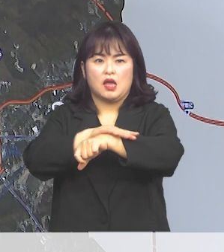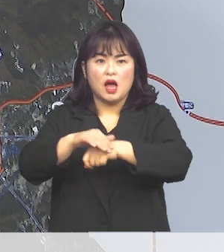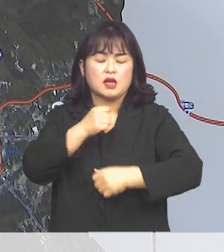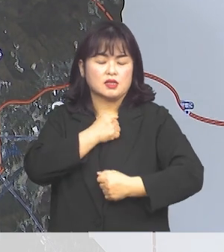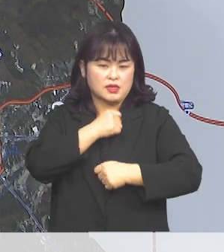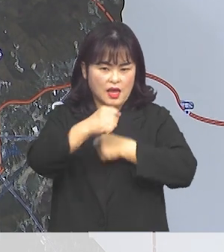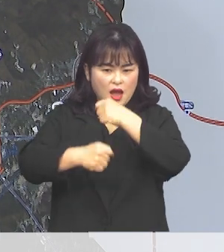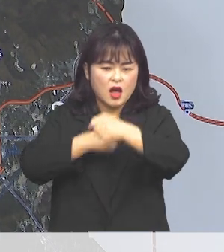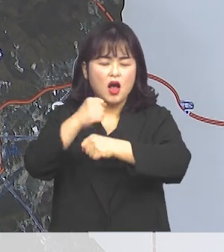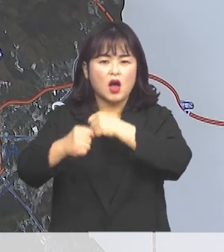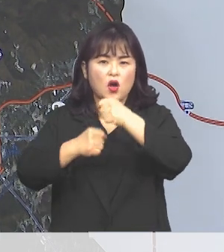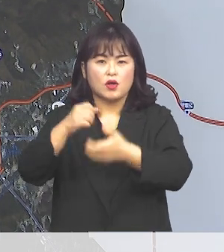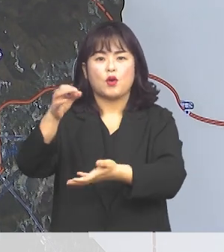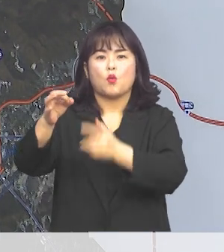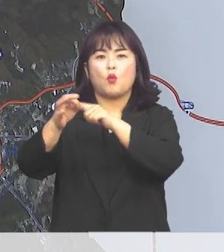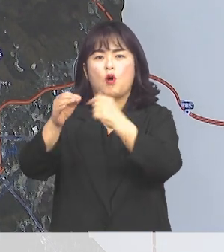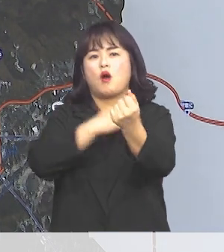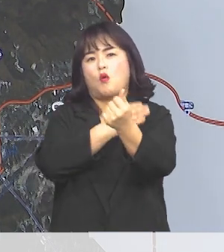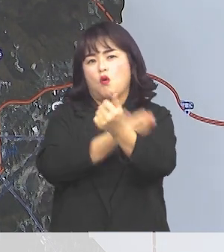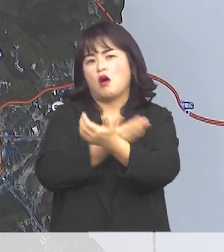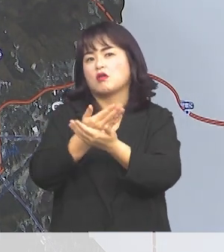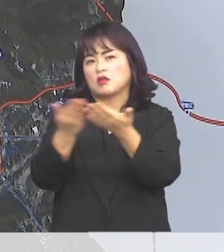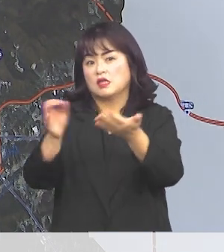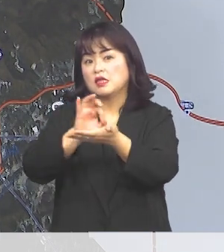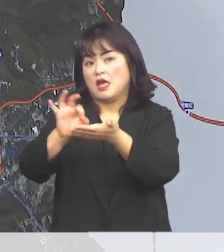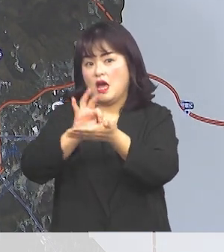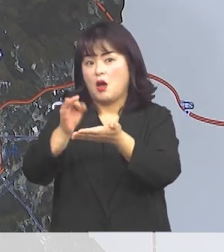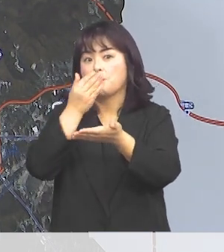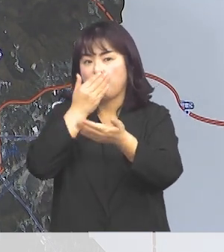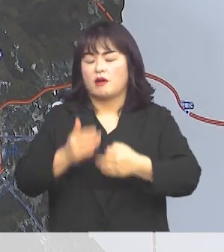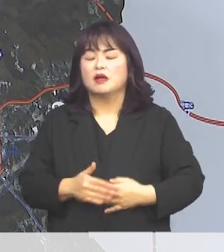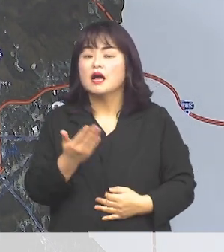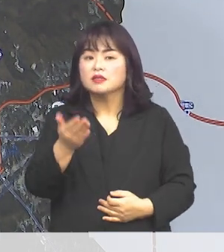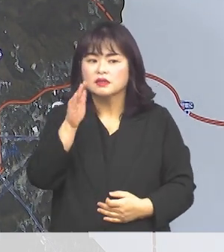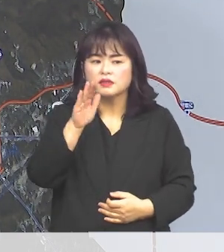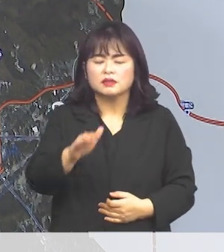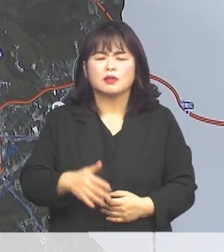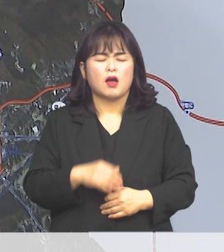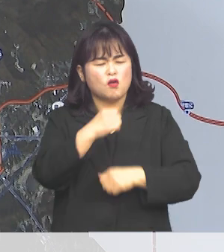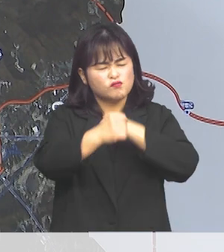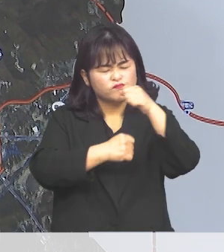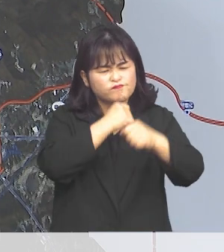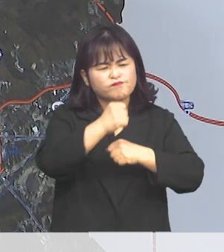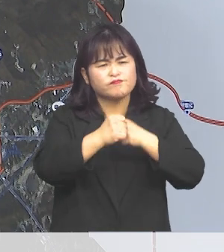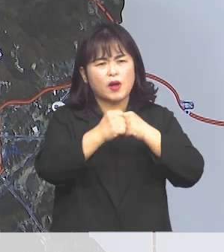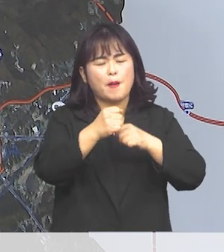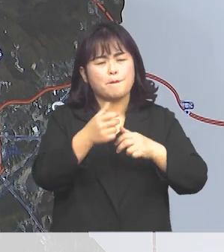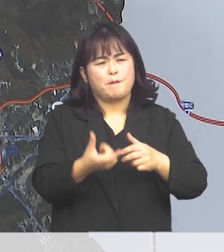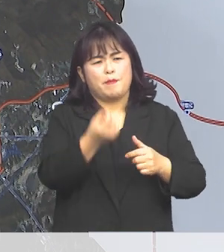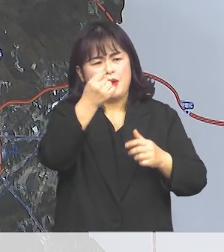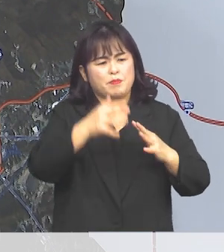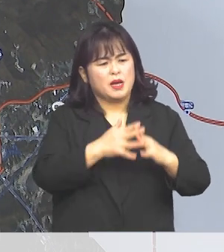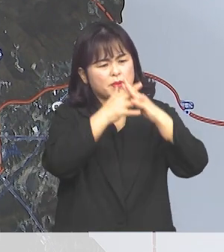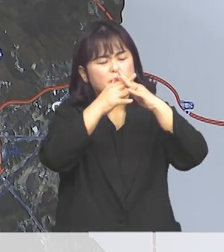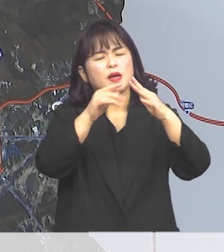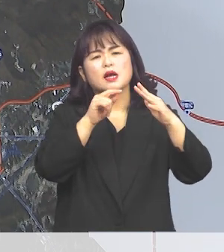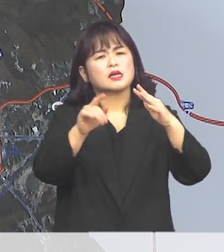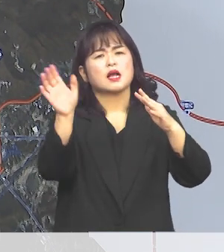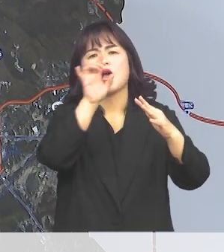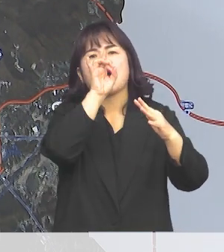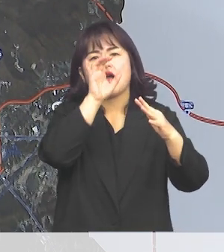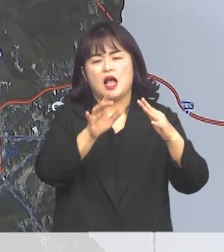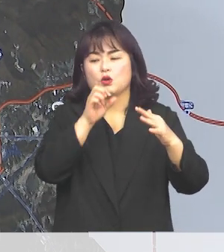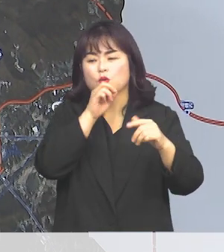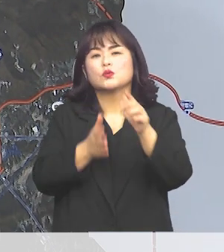자유롭게 재산권을 행사할 수 있게 됐습니다. 다만 난개발을 할 수는